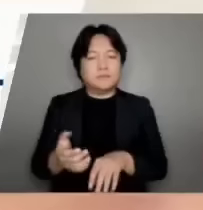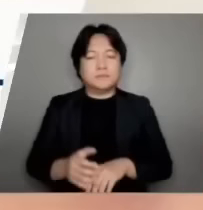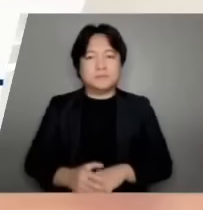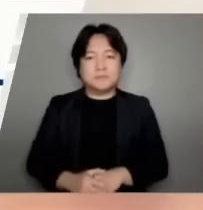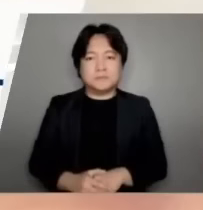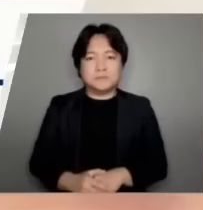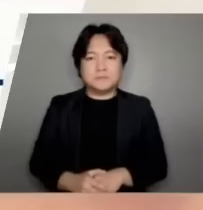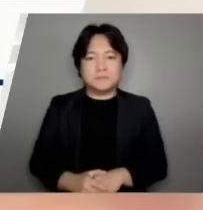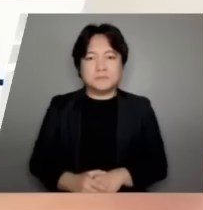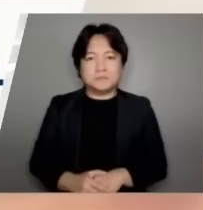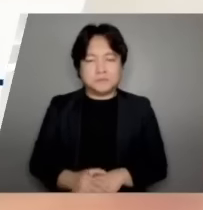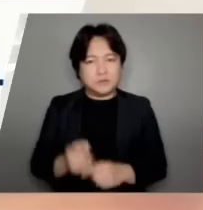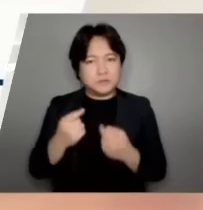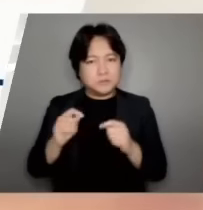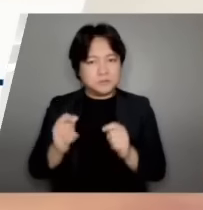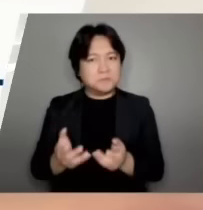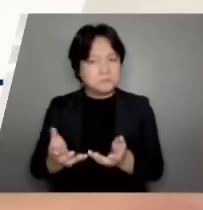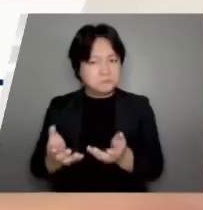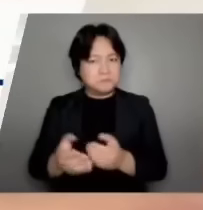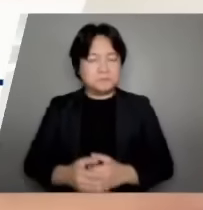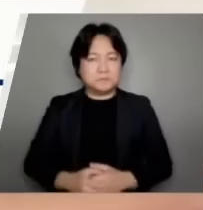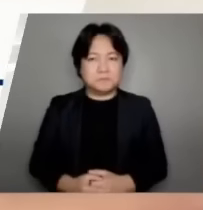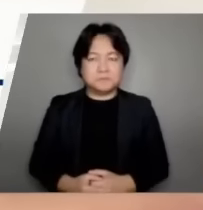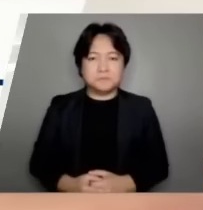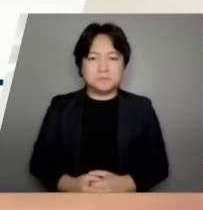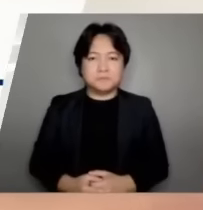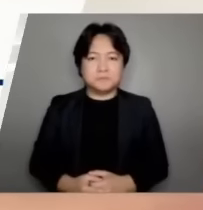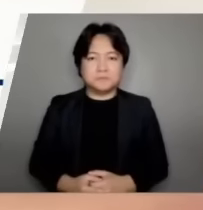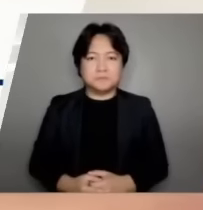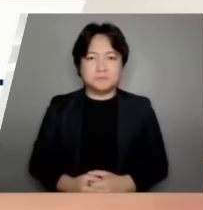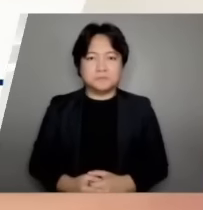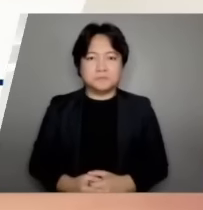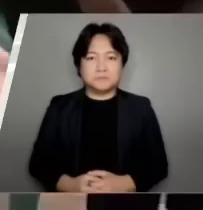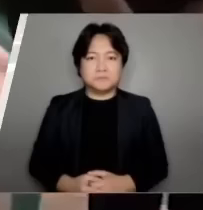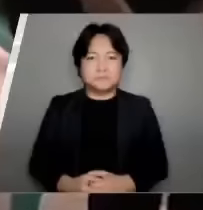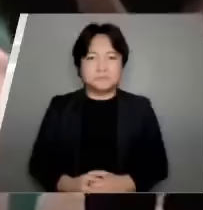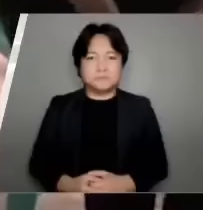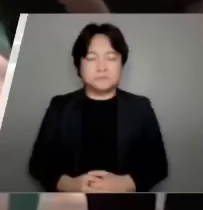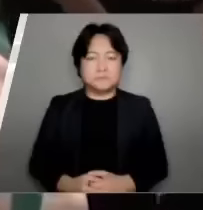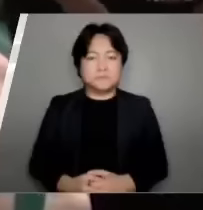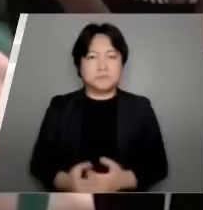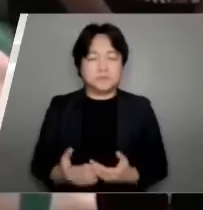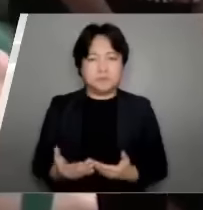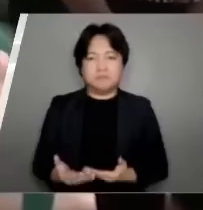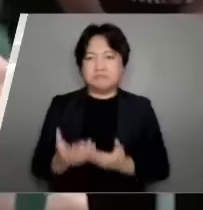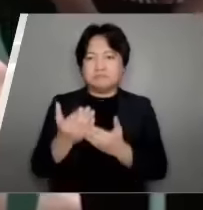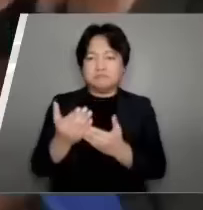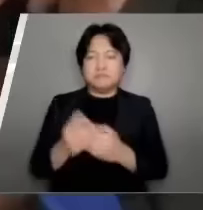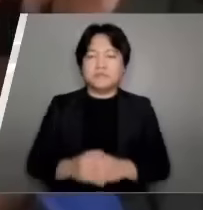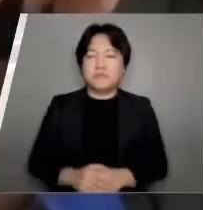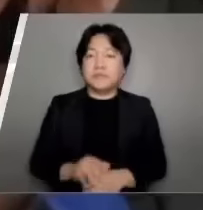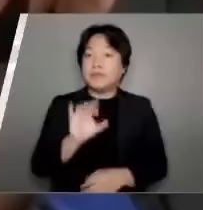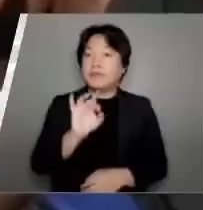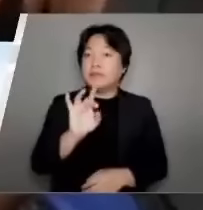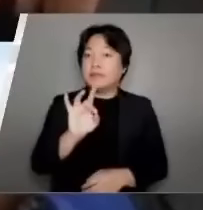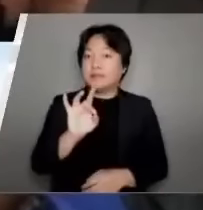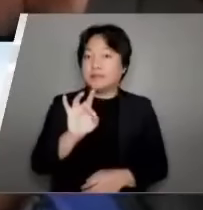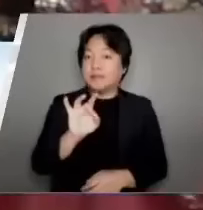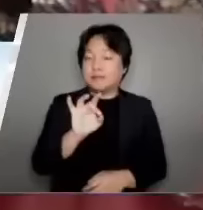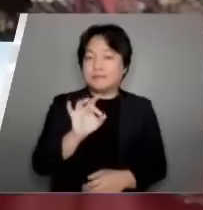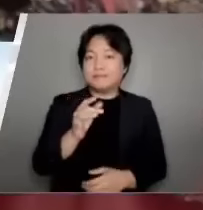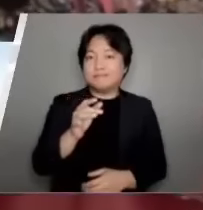ma'am, na-try ko na po. Effective po talaga. Pirmi ko po yan gamit. Sa walong residenteng naglaban-laban, isang